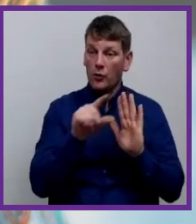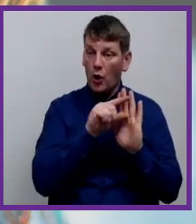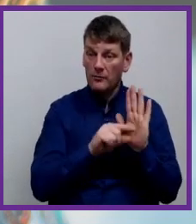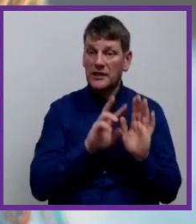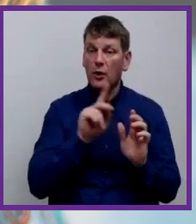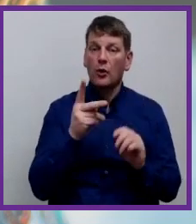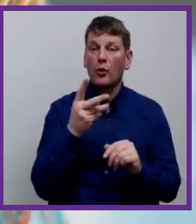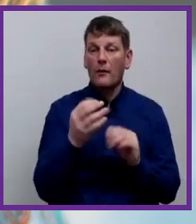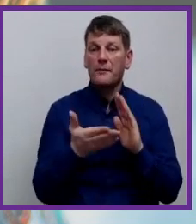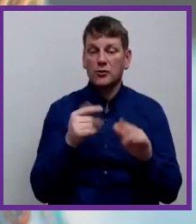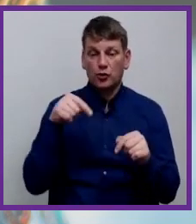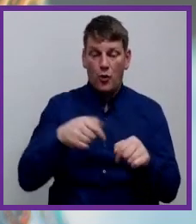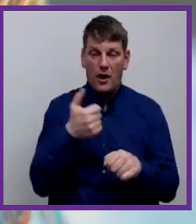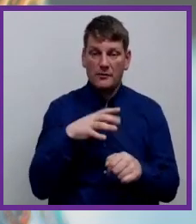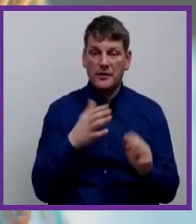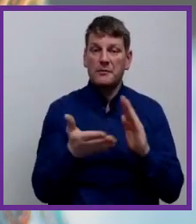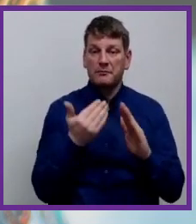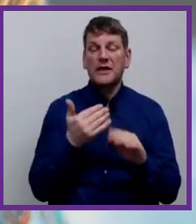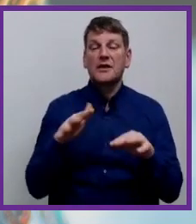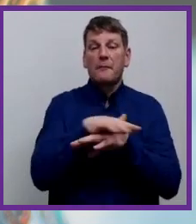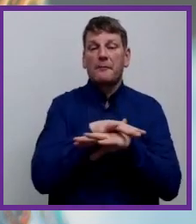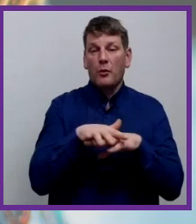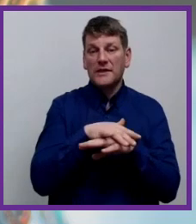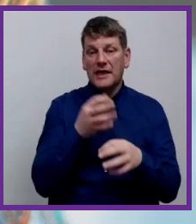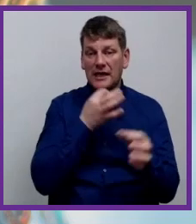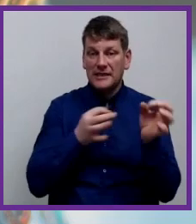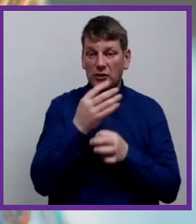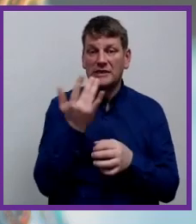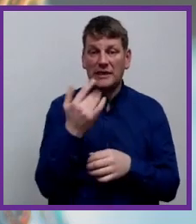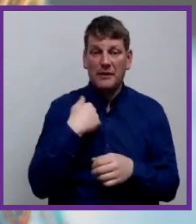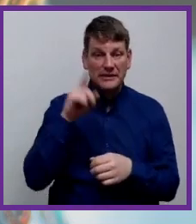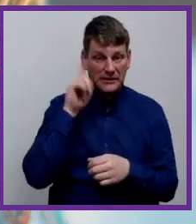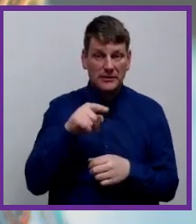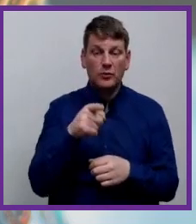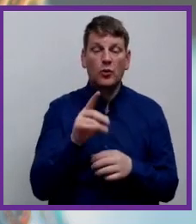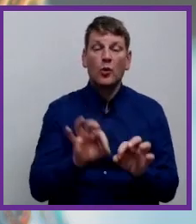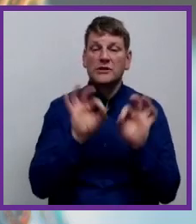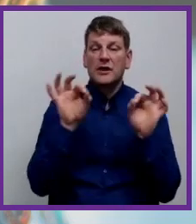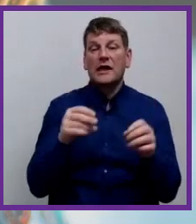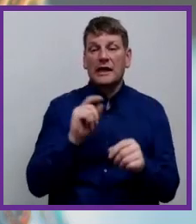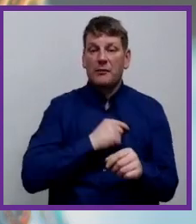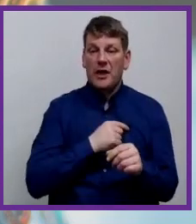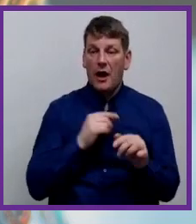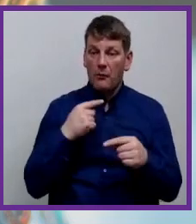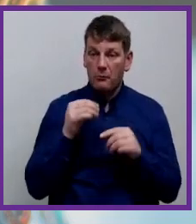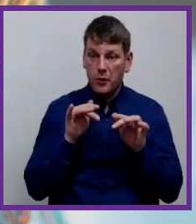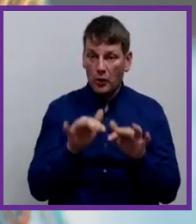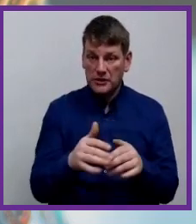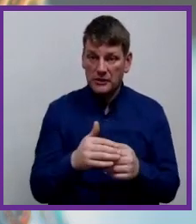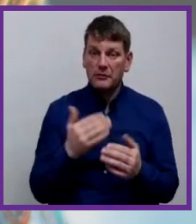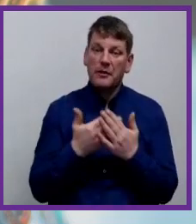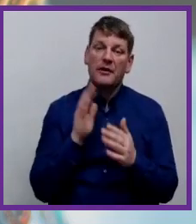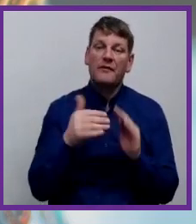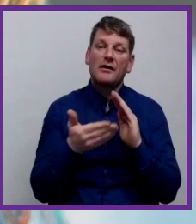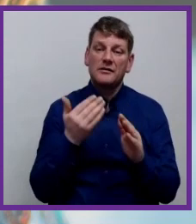piesauktas arī, kas šogad tika piesauktas publiskajā diskusijā, un kā mēs zinām, pat tika rosināts krimināla procesa. Nu, piemēram, var